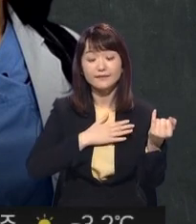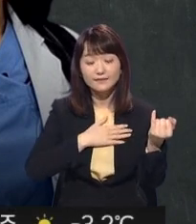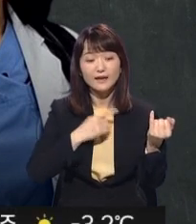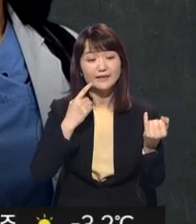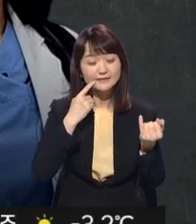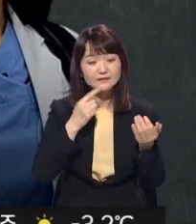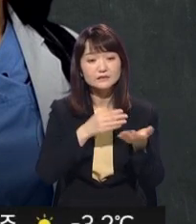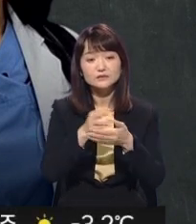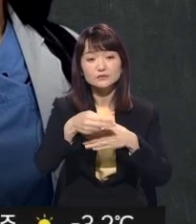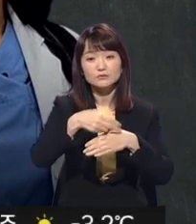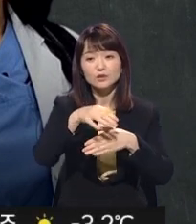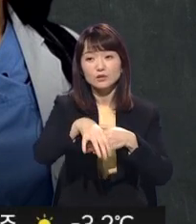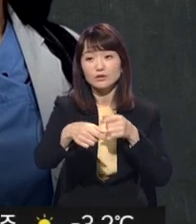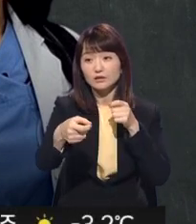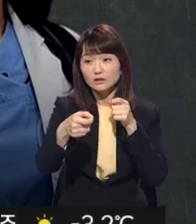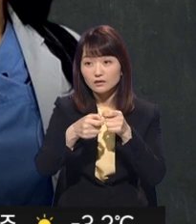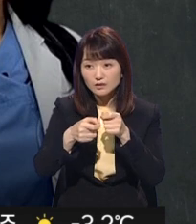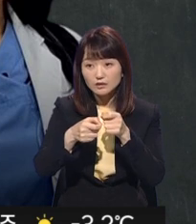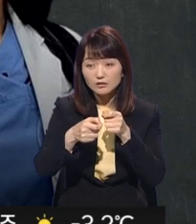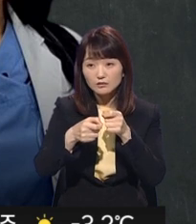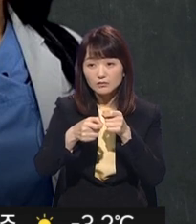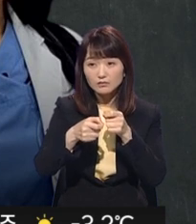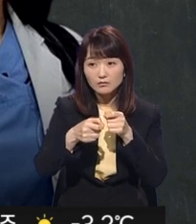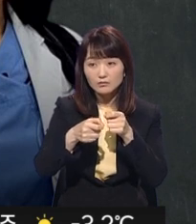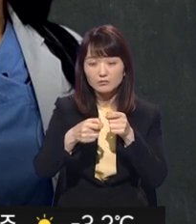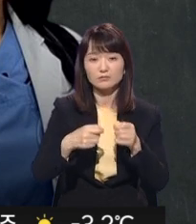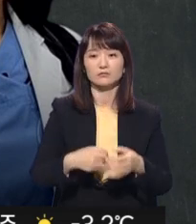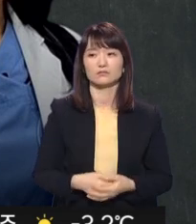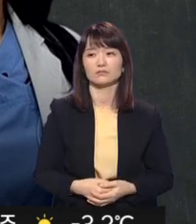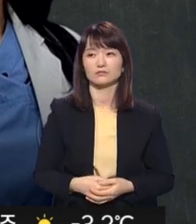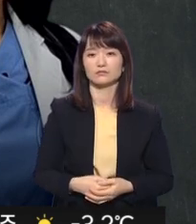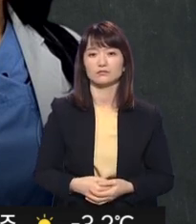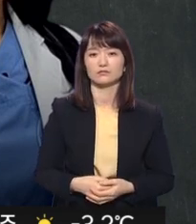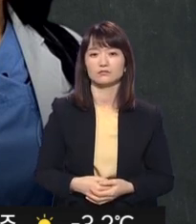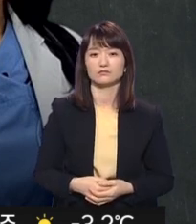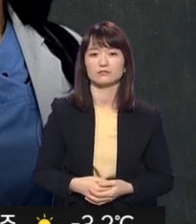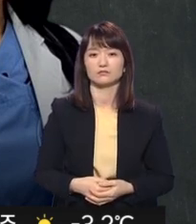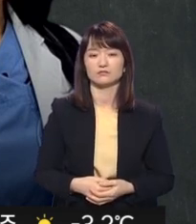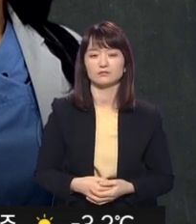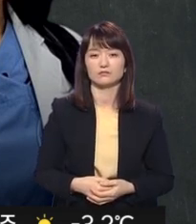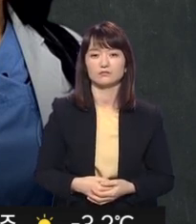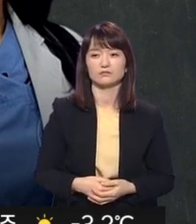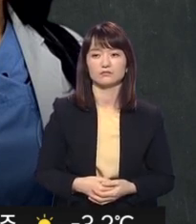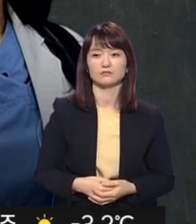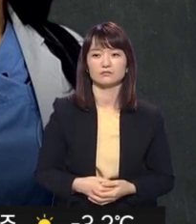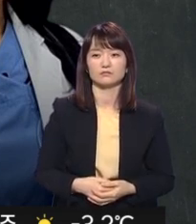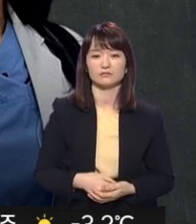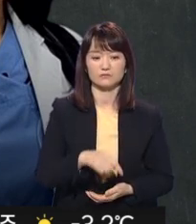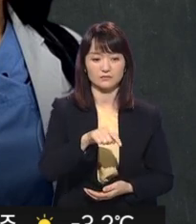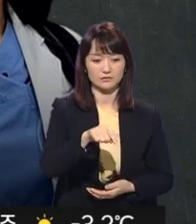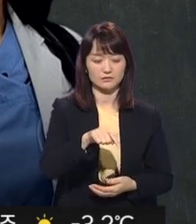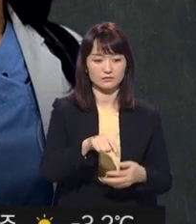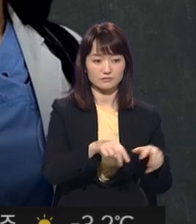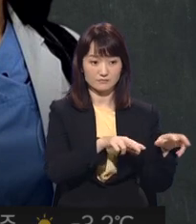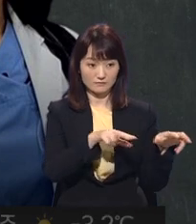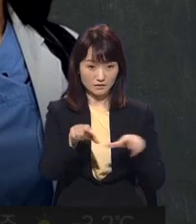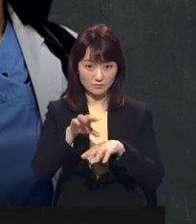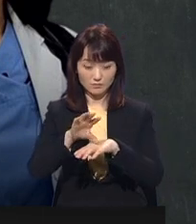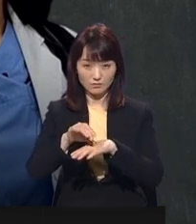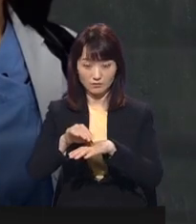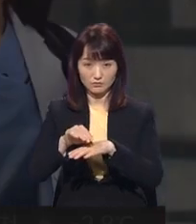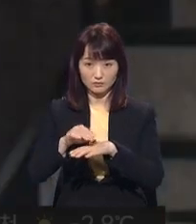거예요 그래서 이수진 원장 굉장히 솔직한 성격으로 유명하잖아요 그래서 아마 그것을 다 라이브로 내보냈나 봅니다